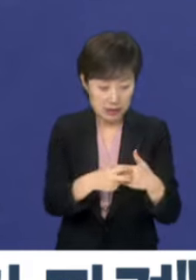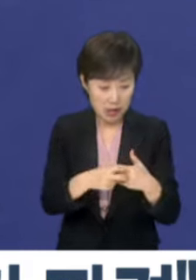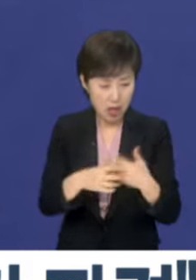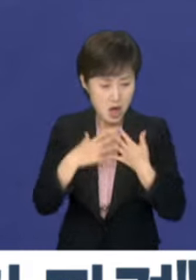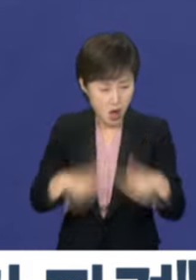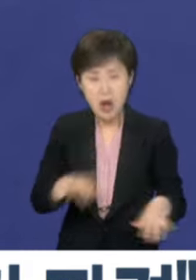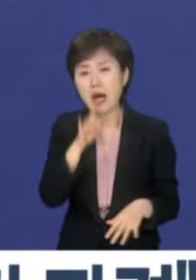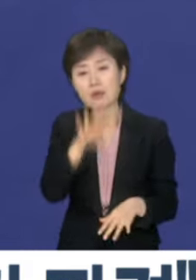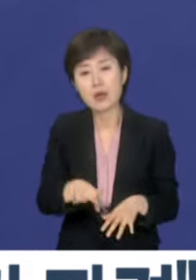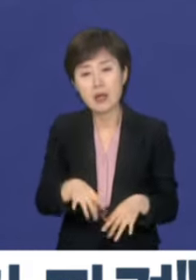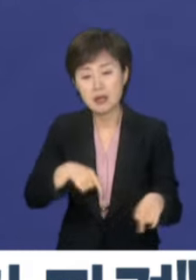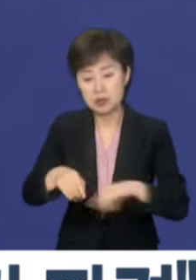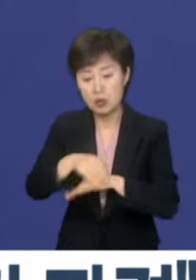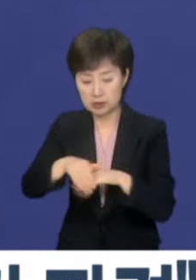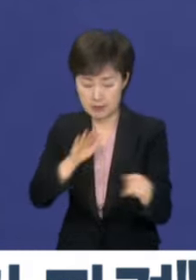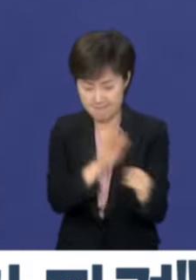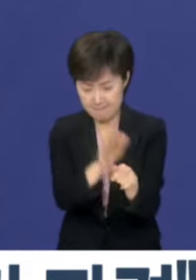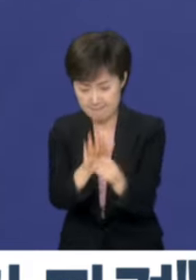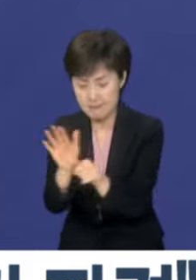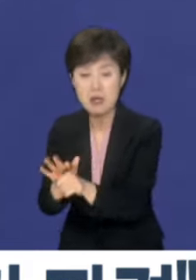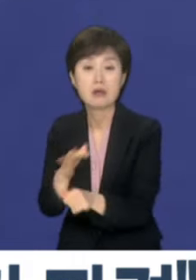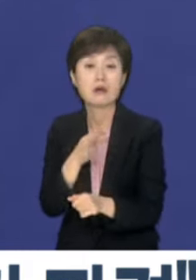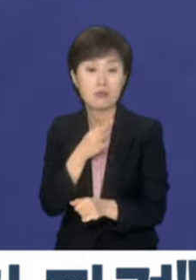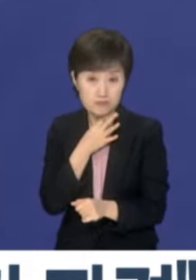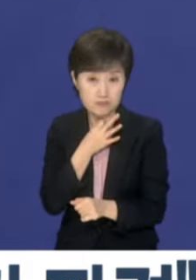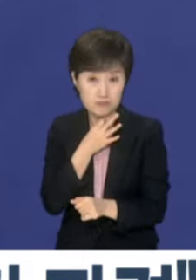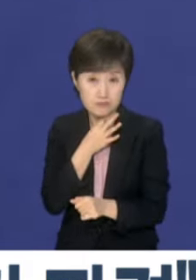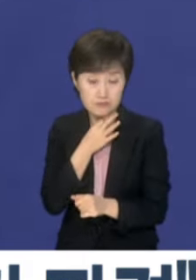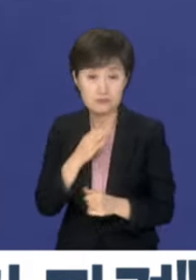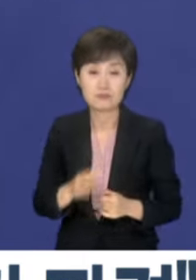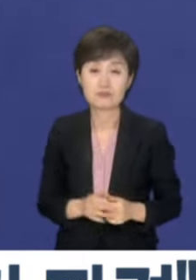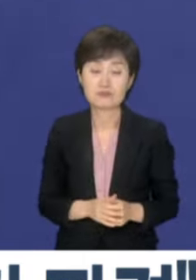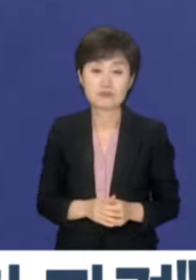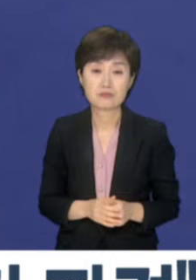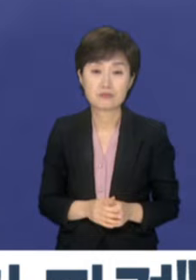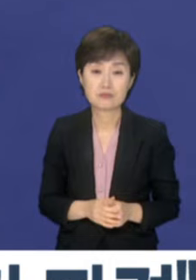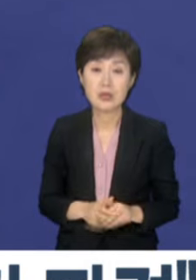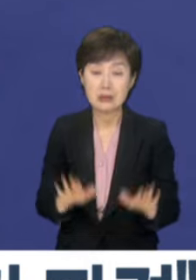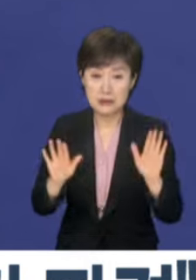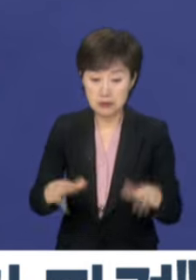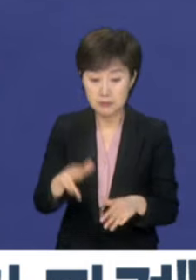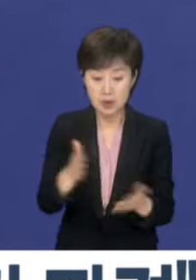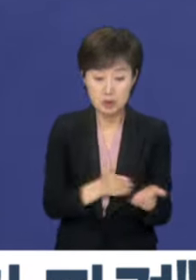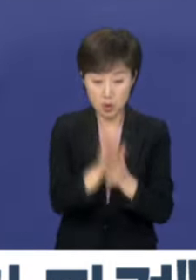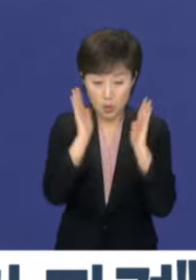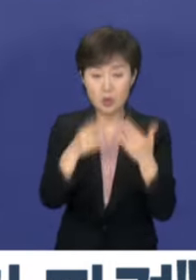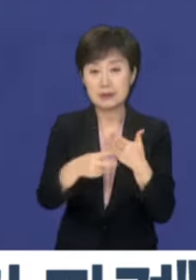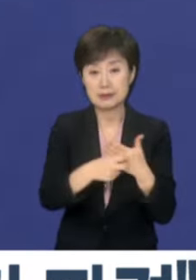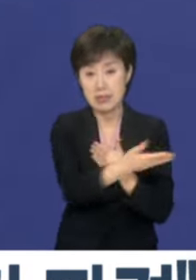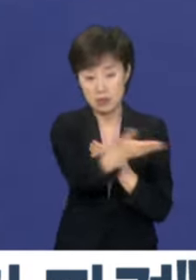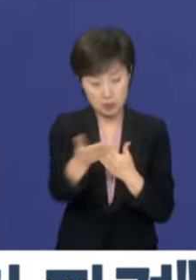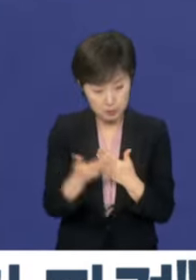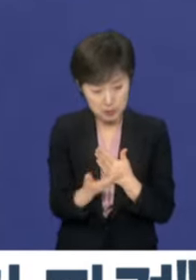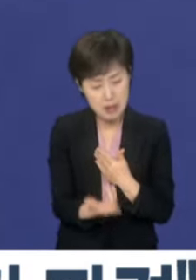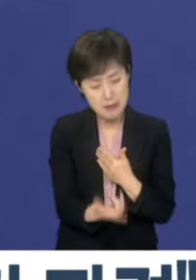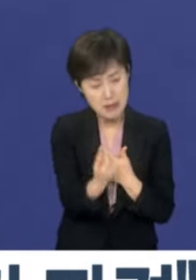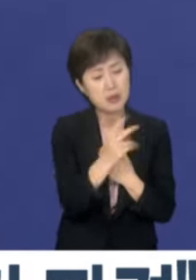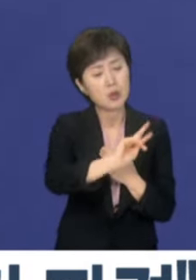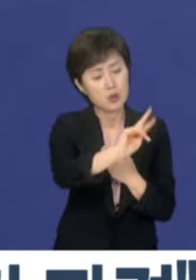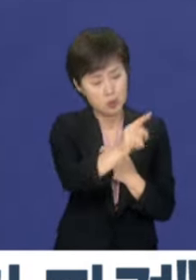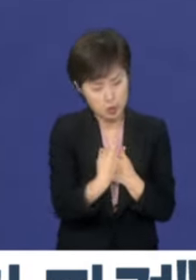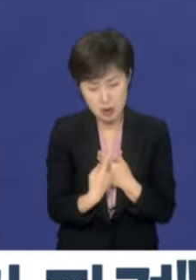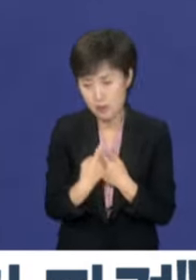않도록 다양한 정책 소단을 총동원하고 있다면서 이같이 밝혔습니다 이어 전공이 여러분들이 환자 곁으로 조속히